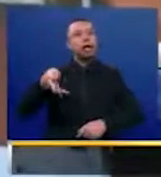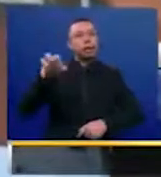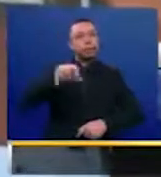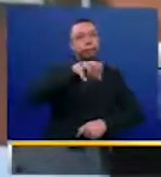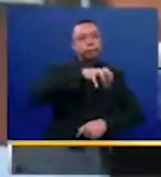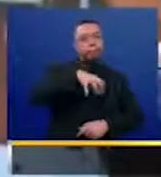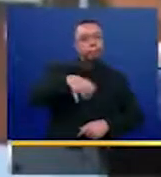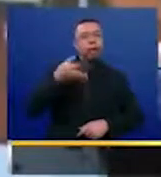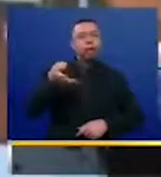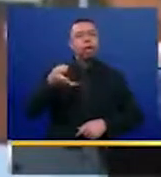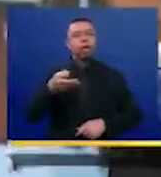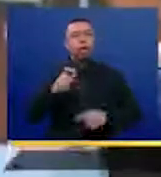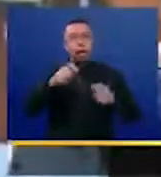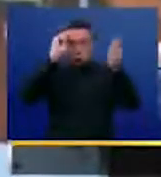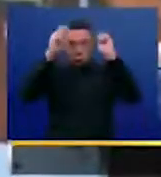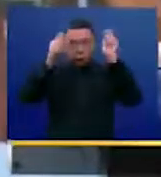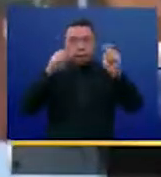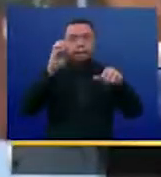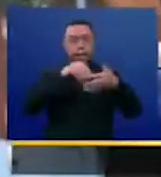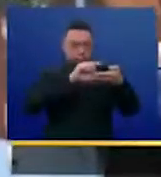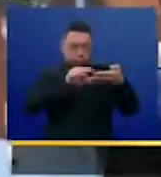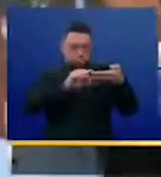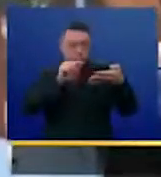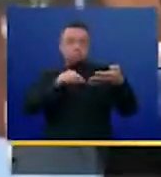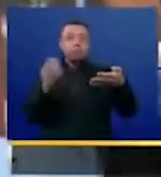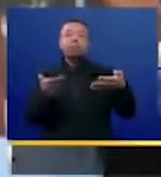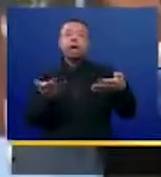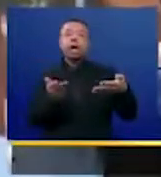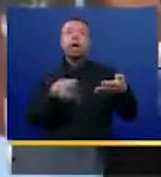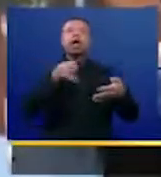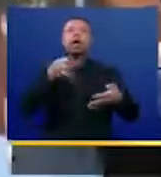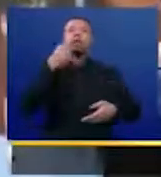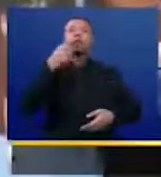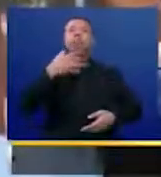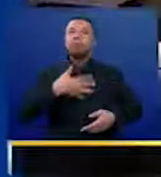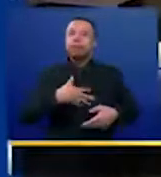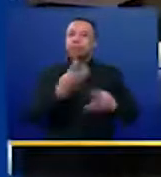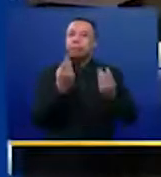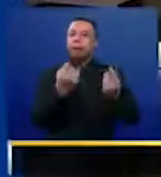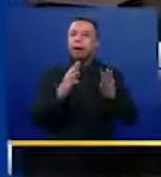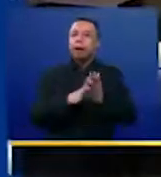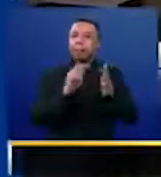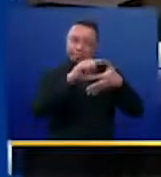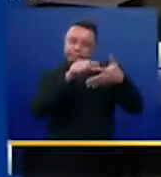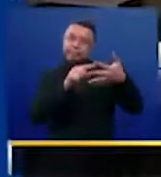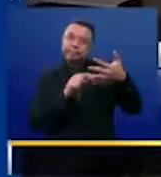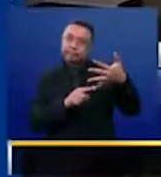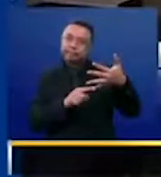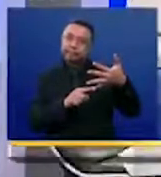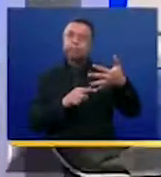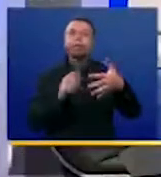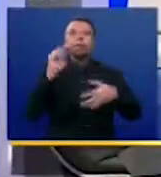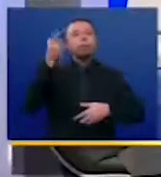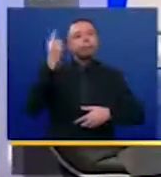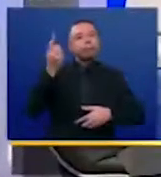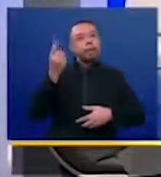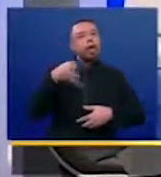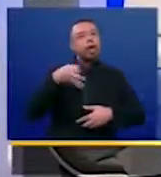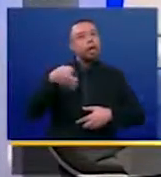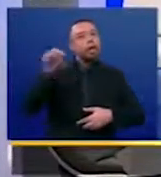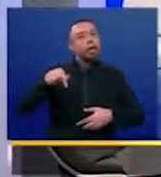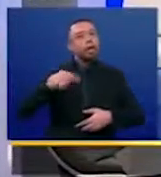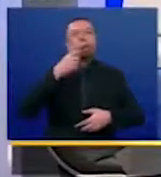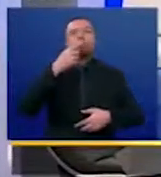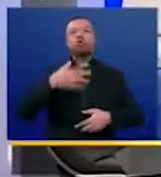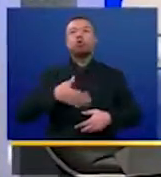kota-kota toleran dalam studi indexing ini adalah kota yang memiliki beberapa atribut berikut ini pemerintah kota tersebut